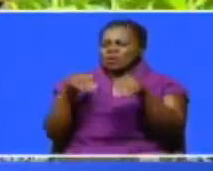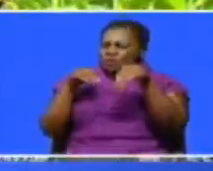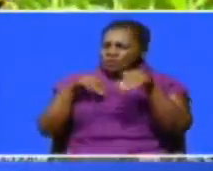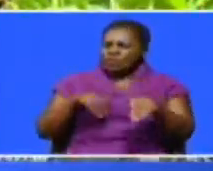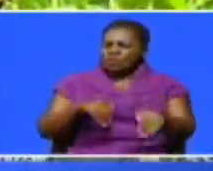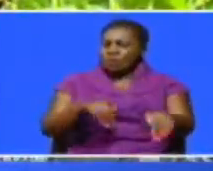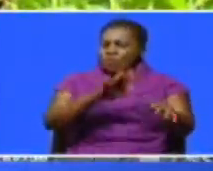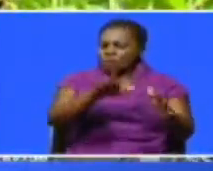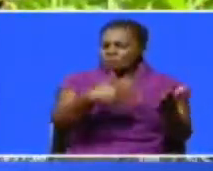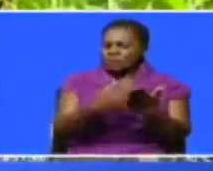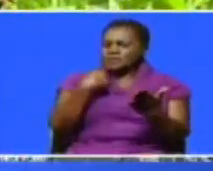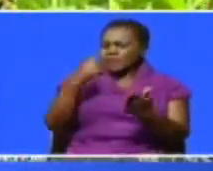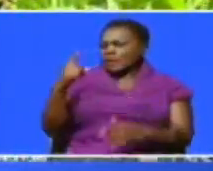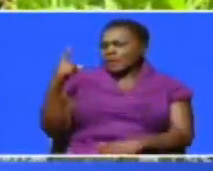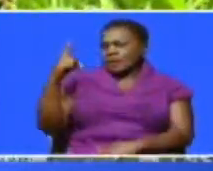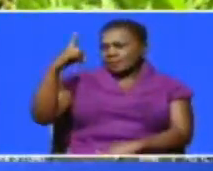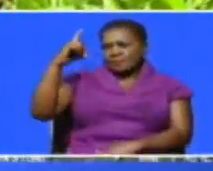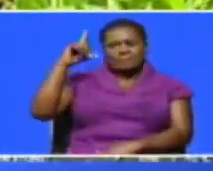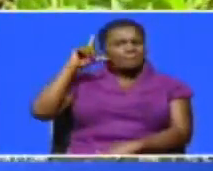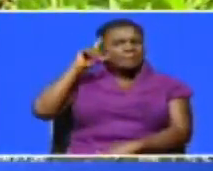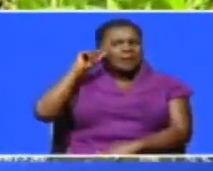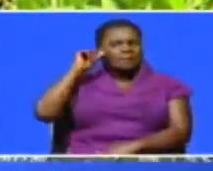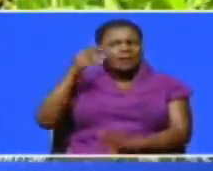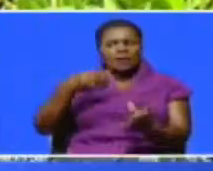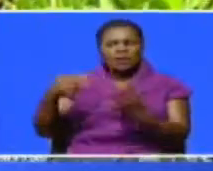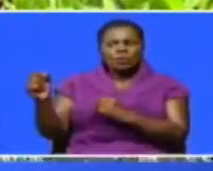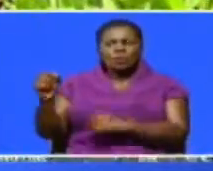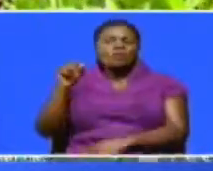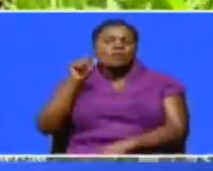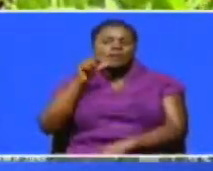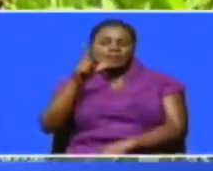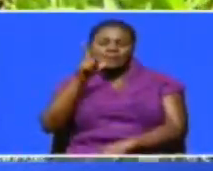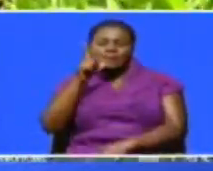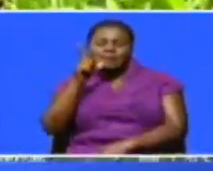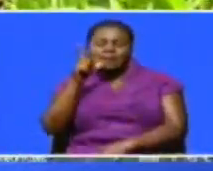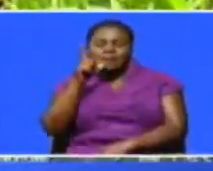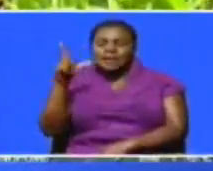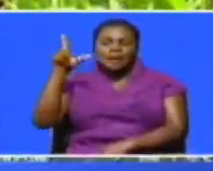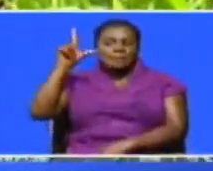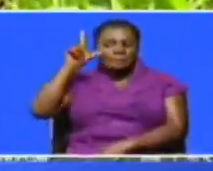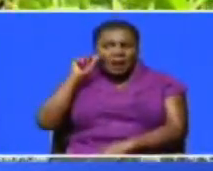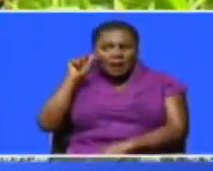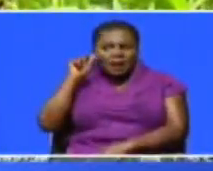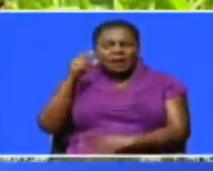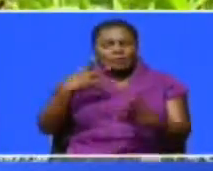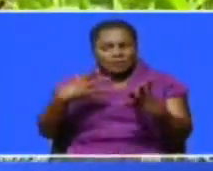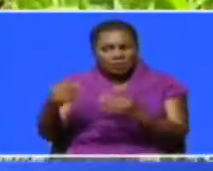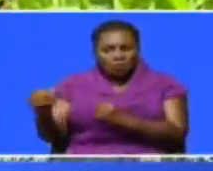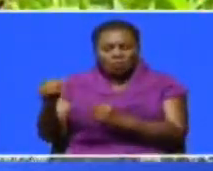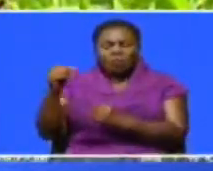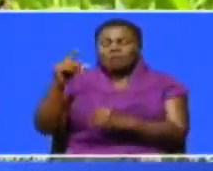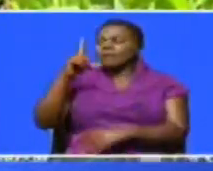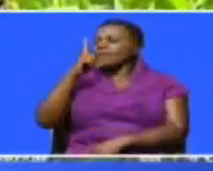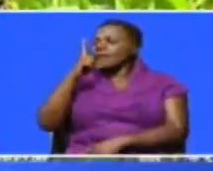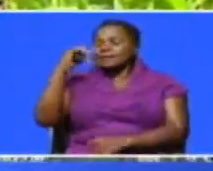Kumfuata kufika hapo, akaniambia nipige hii picha alafu tuende lunch. Nikampiga hiyo picha ya